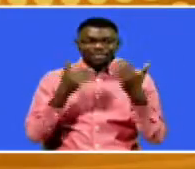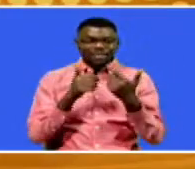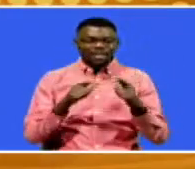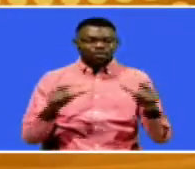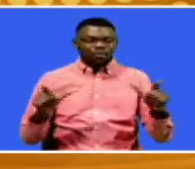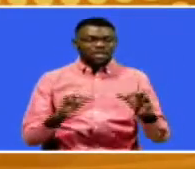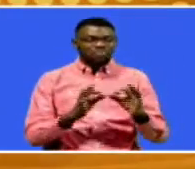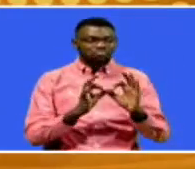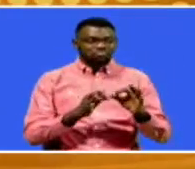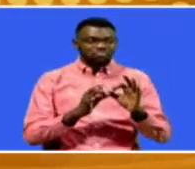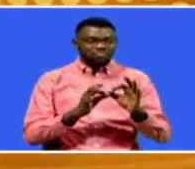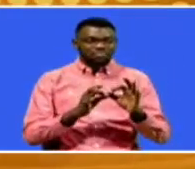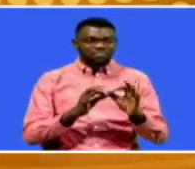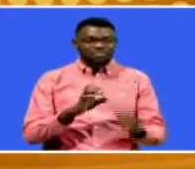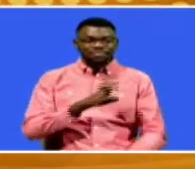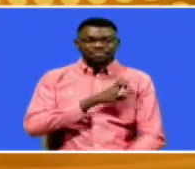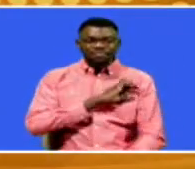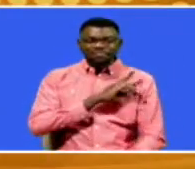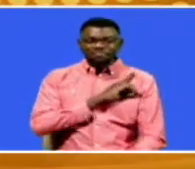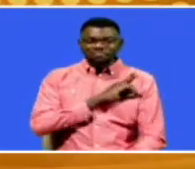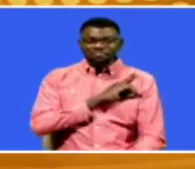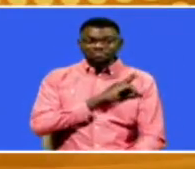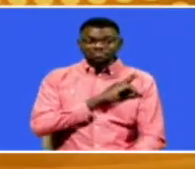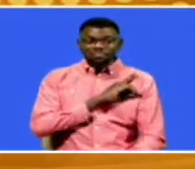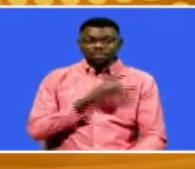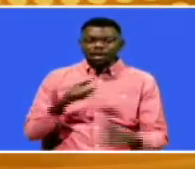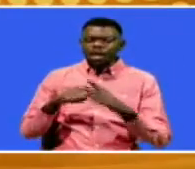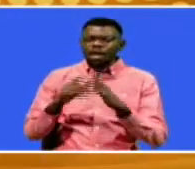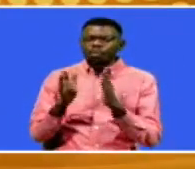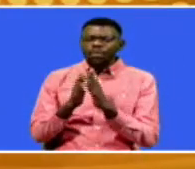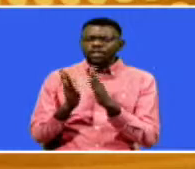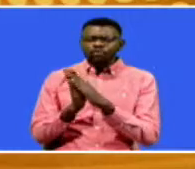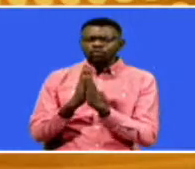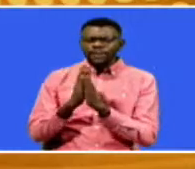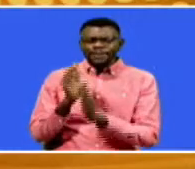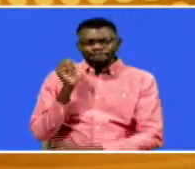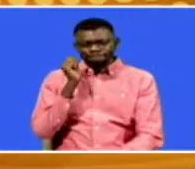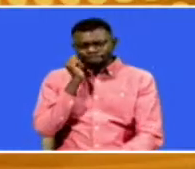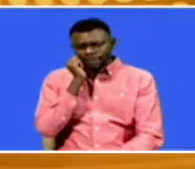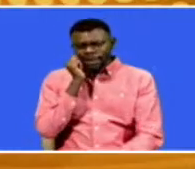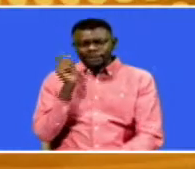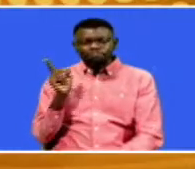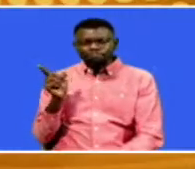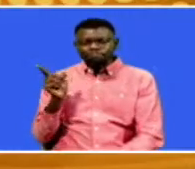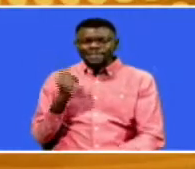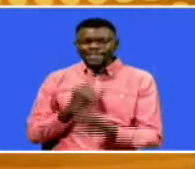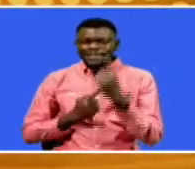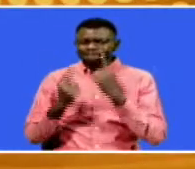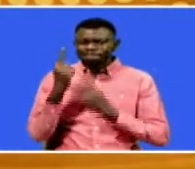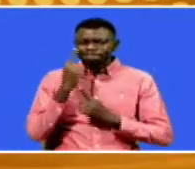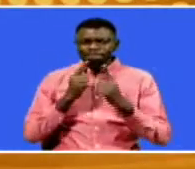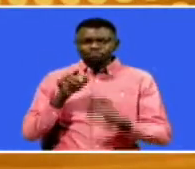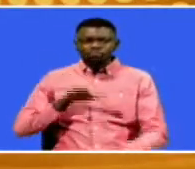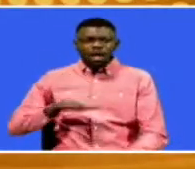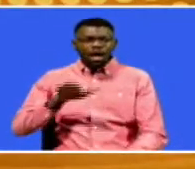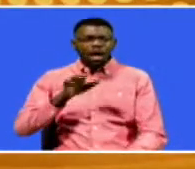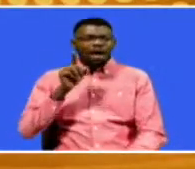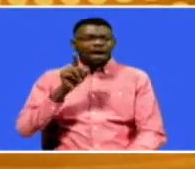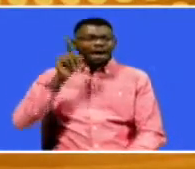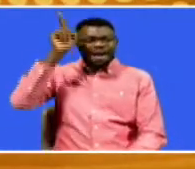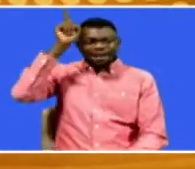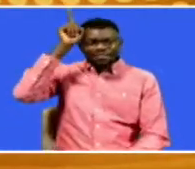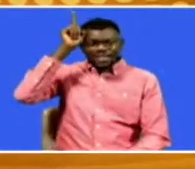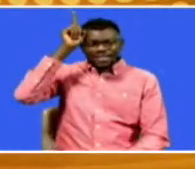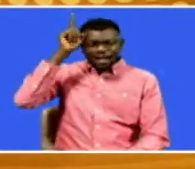Damon Evans yuko kwenye upande wa lugha ishara. Tuanze na taarifa ya tanzi ambapo hali ya majonzi imetanda katika kijiji cha